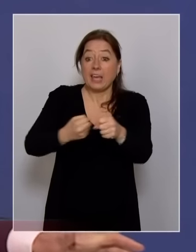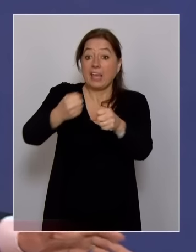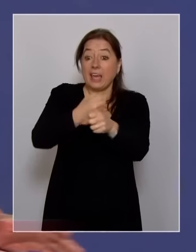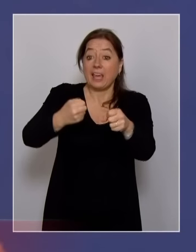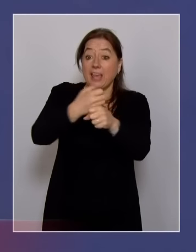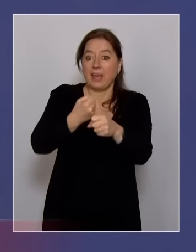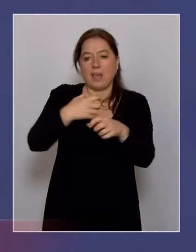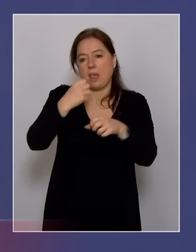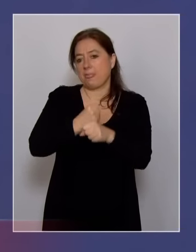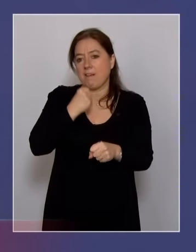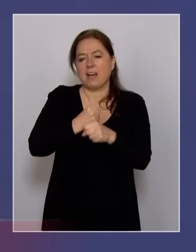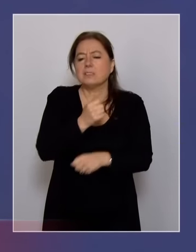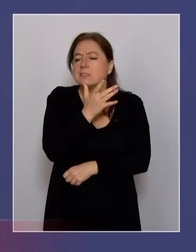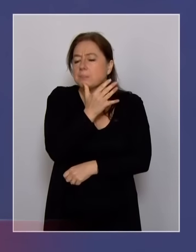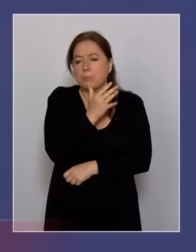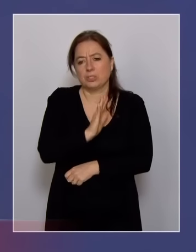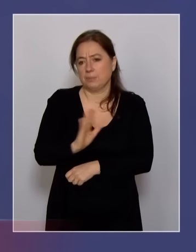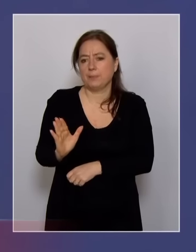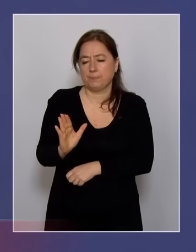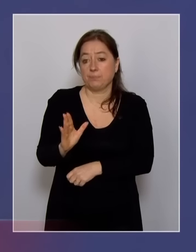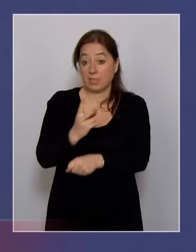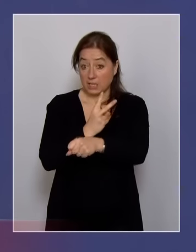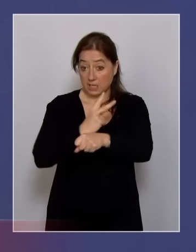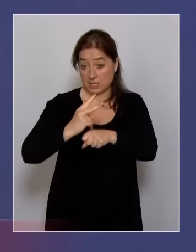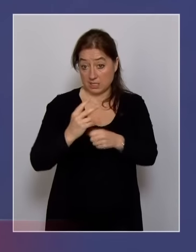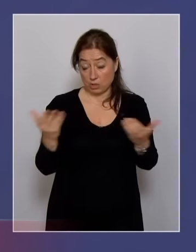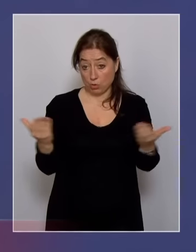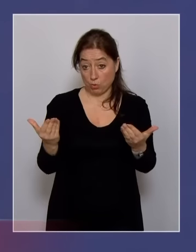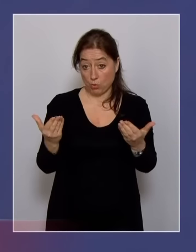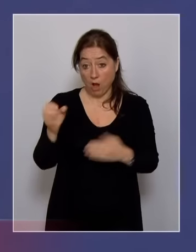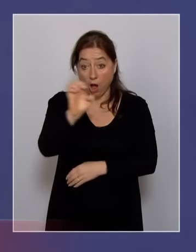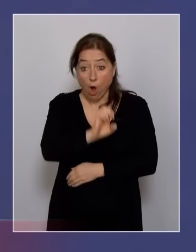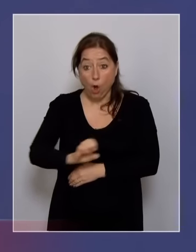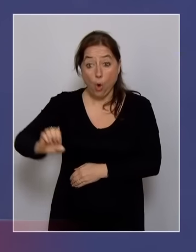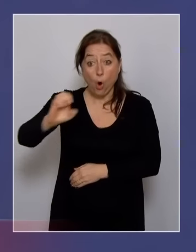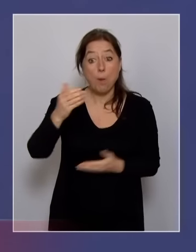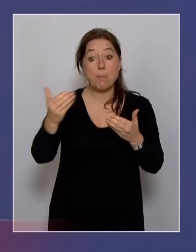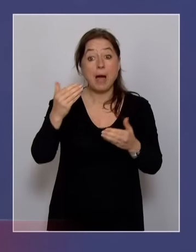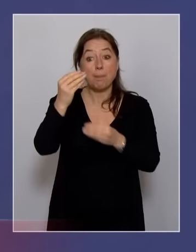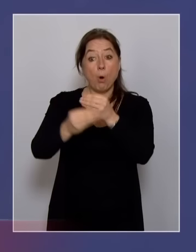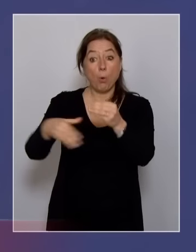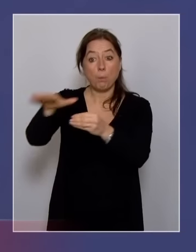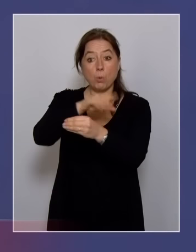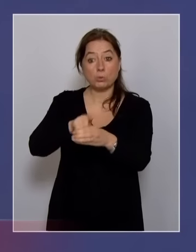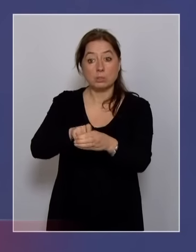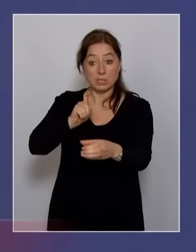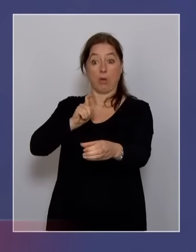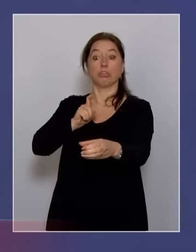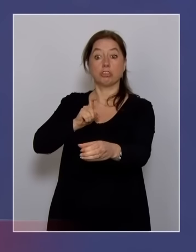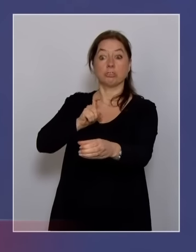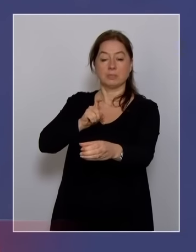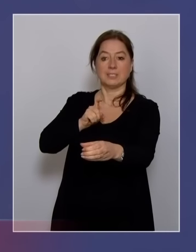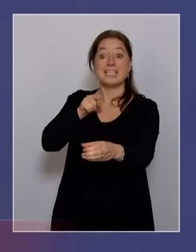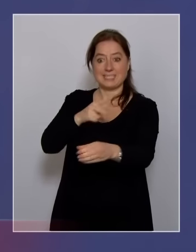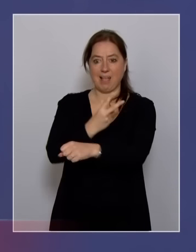tient plus. Et donc, le risque, c'est que l'Europe connaisse le décrochage. Et cela, nous commençons déjà à le